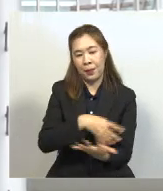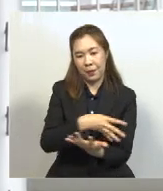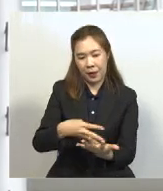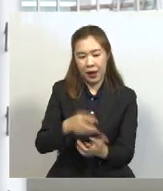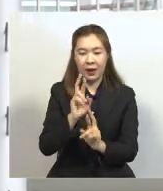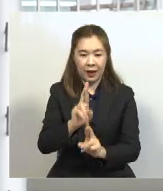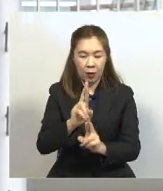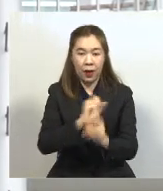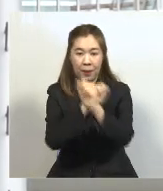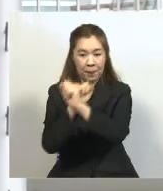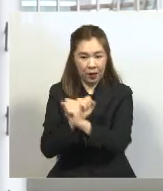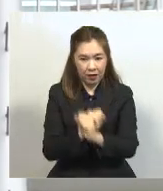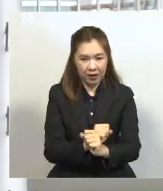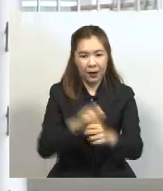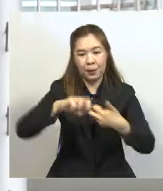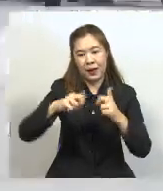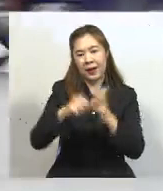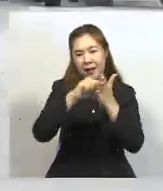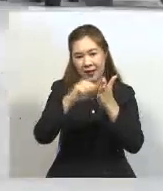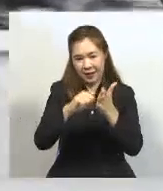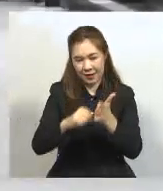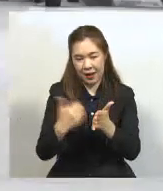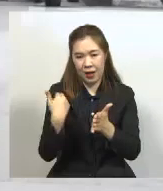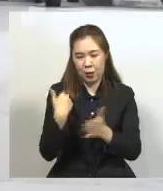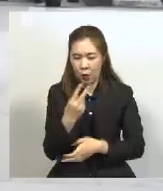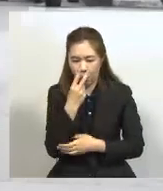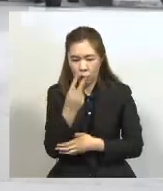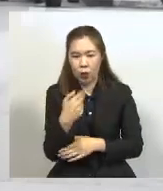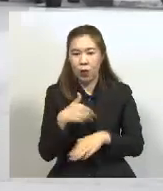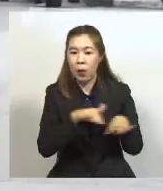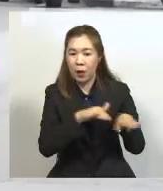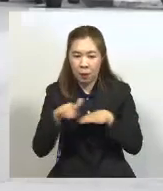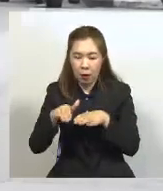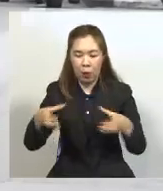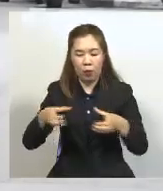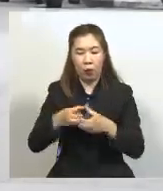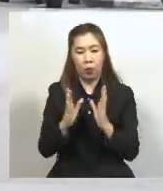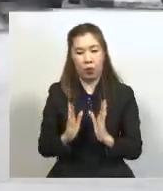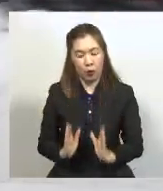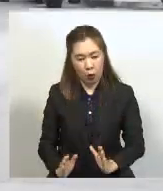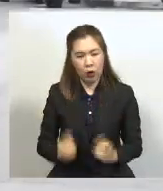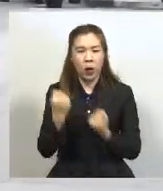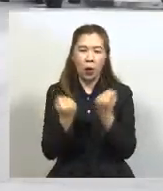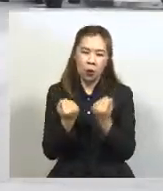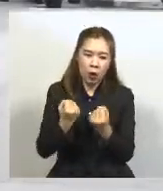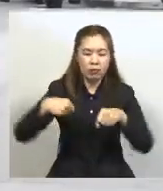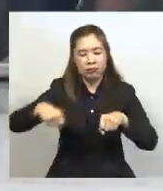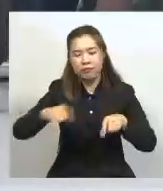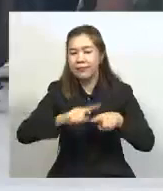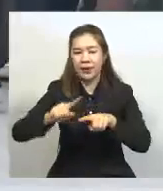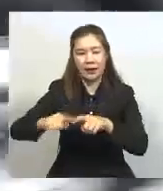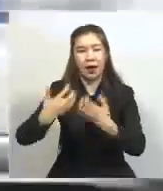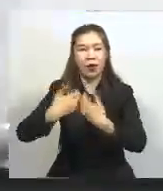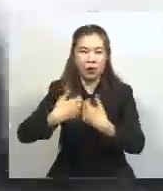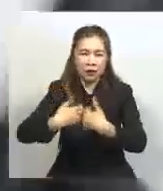ระวังป้องกันและการแก้ปัญหามากกว่านั้นยังให้สำรวจความพร้อมของกำลังพลยานพาหนะและเครื่องมือทุกชนิดด้วยนะ